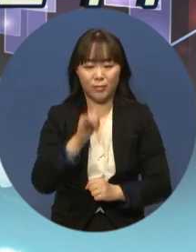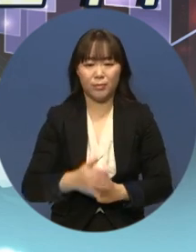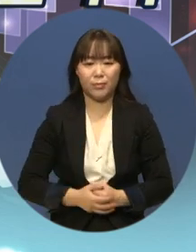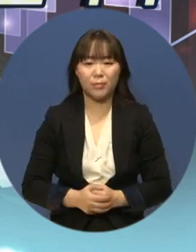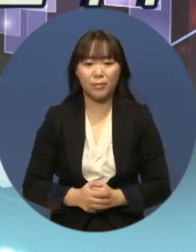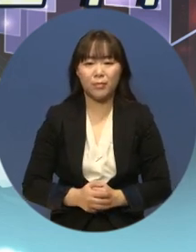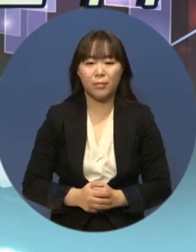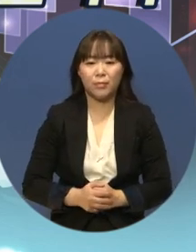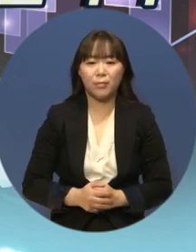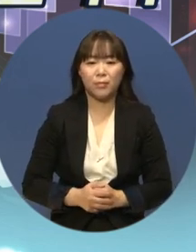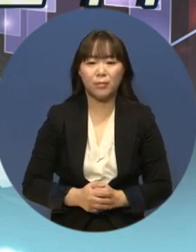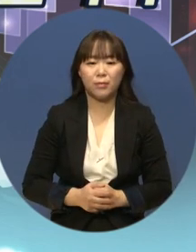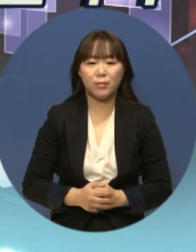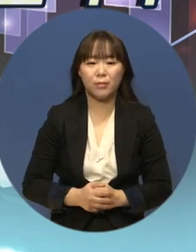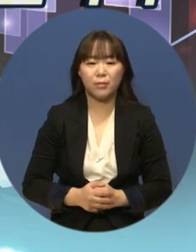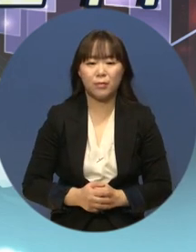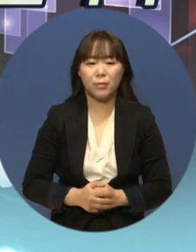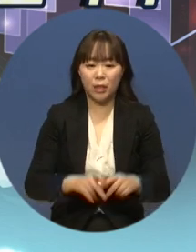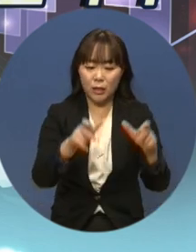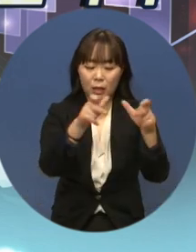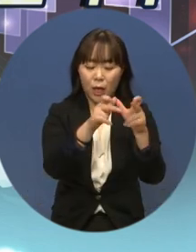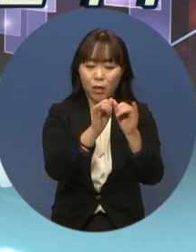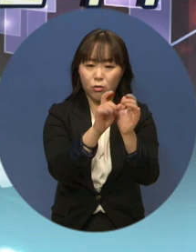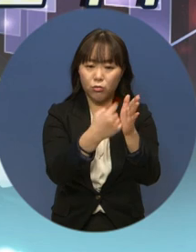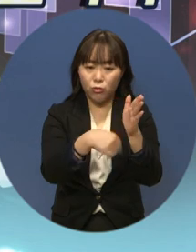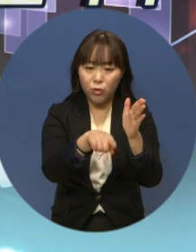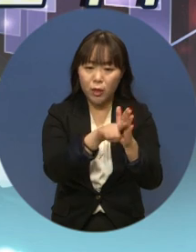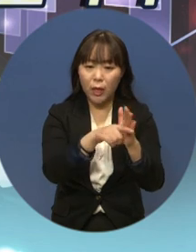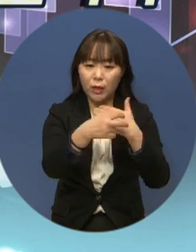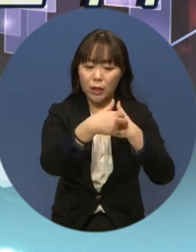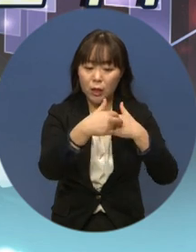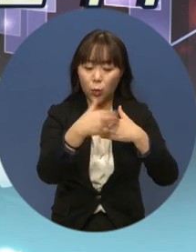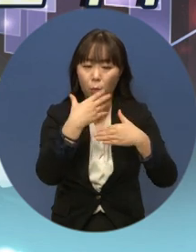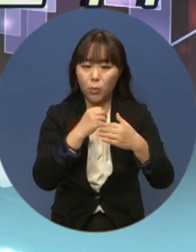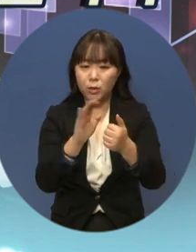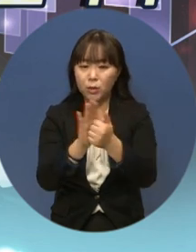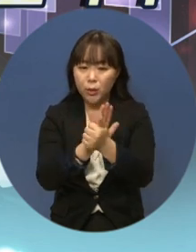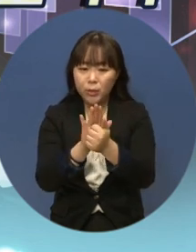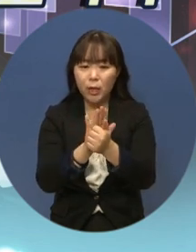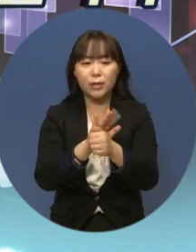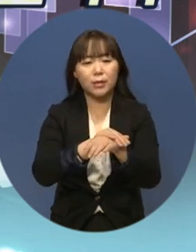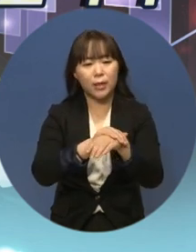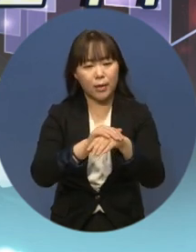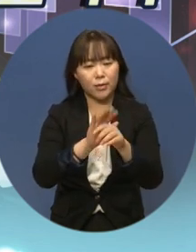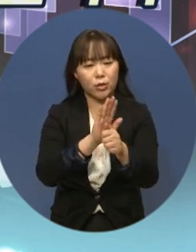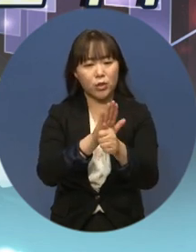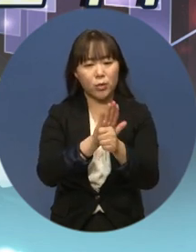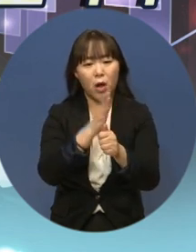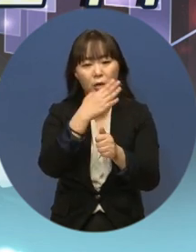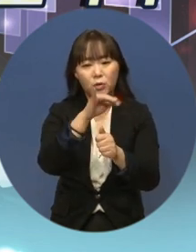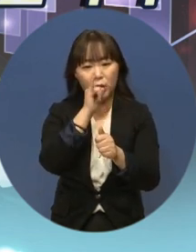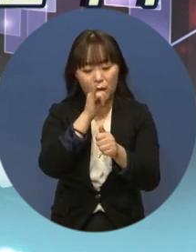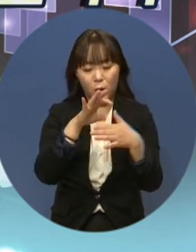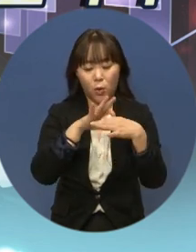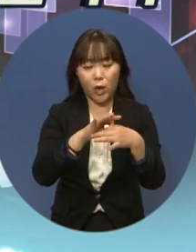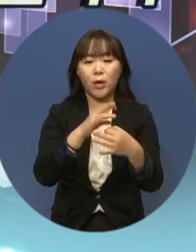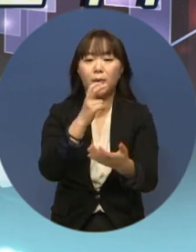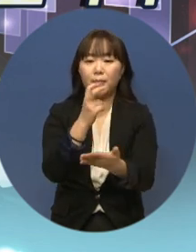담겼습니다. 장애인을 위한 의료와 복지 서비스가 적절하게 지원될 수